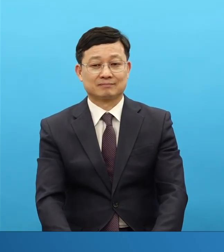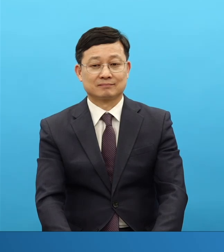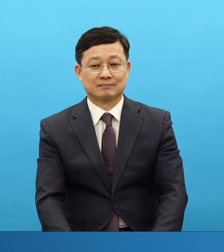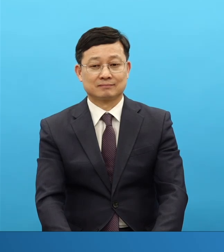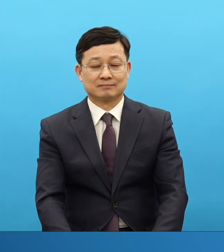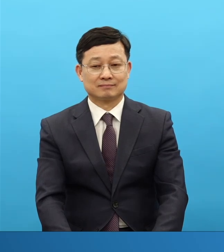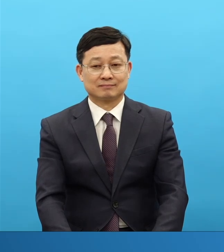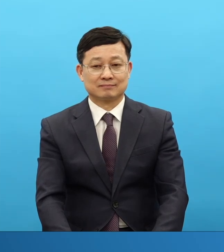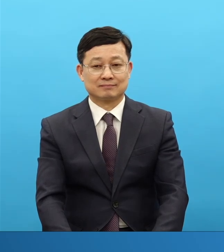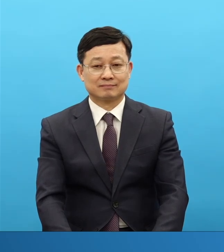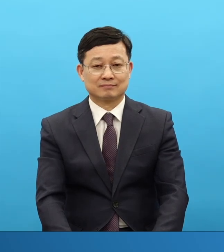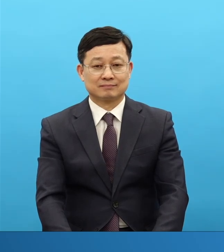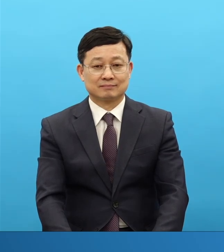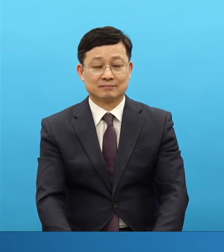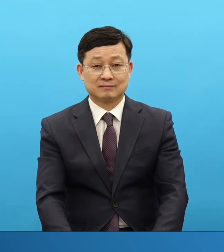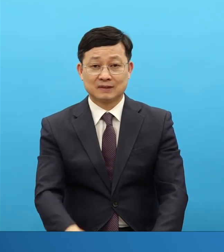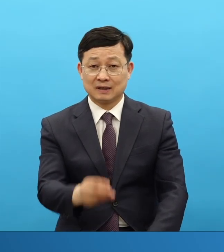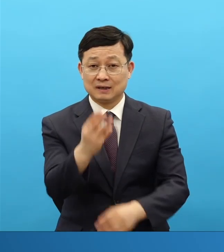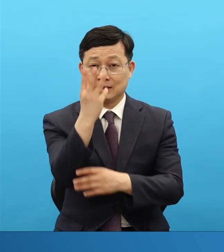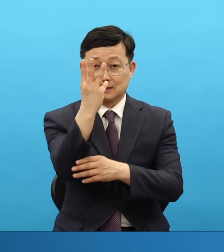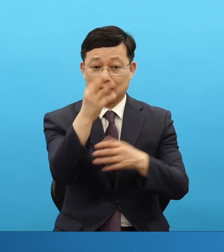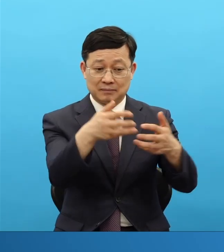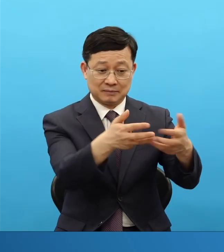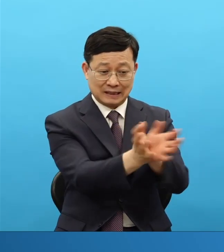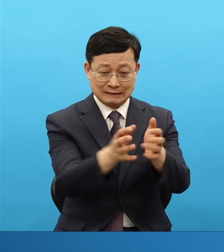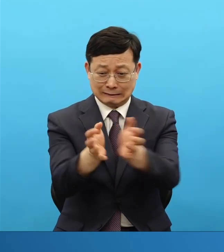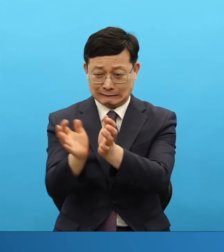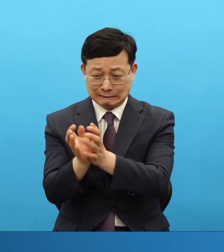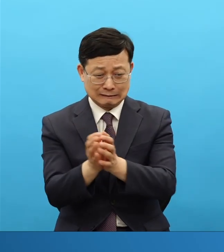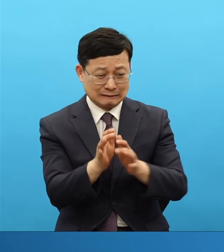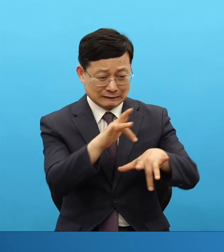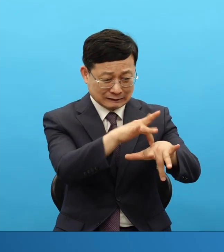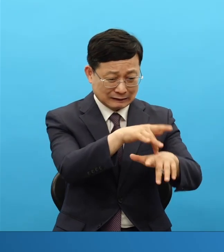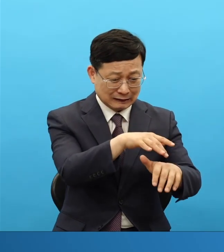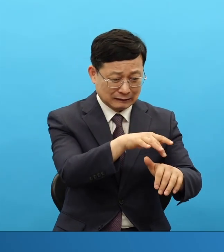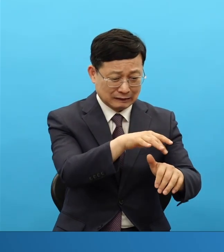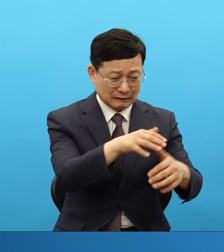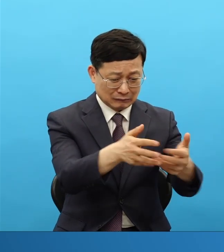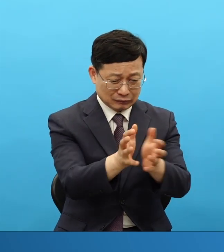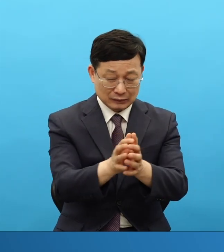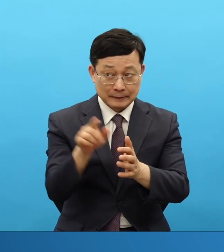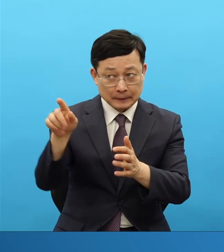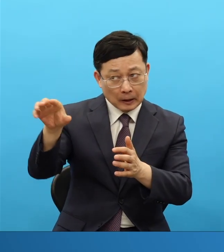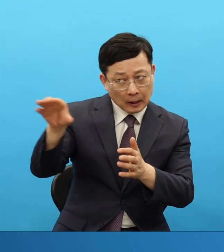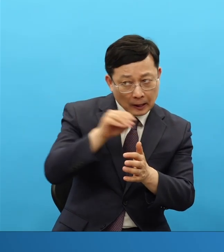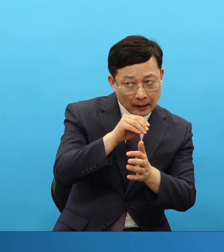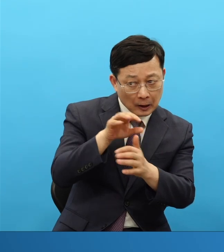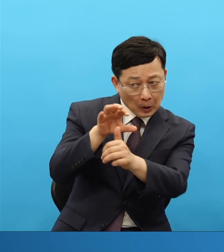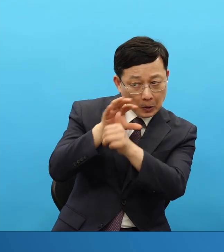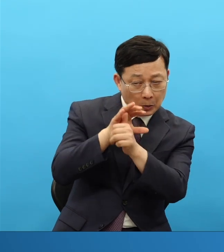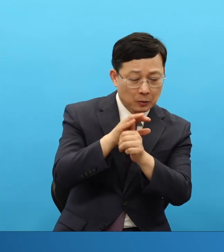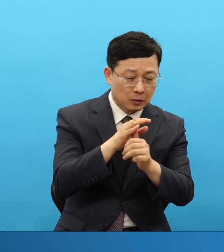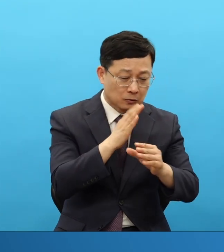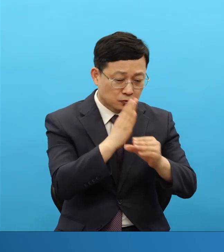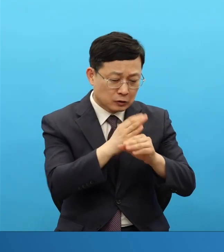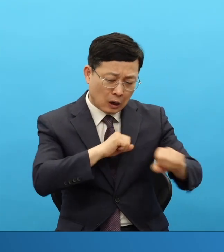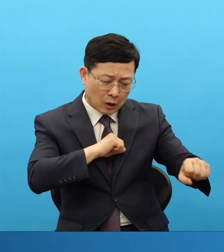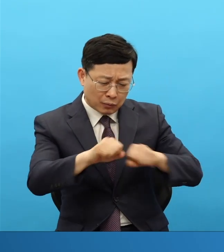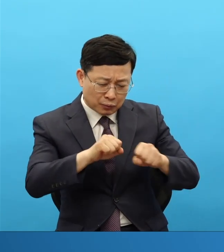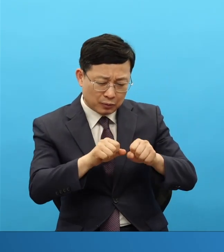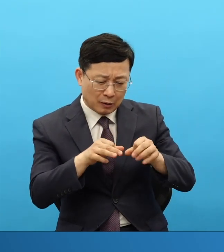with their lifestyle. 3단체는 이거 중심으로 하고 있습니다. And the organizations, they are doing things centered on